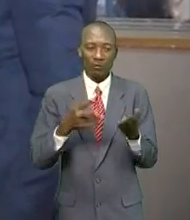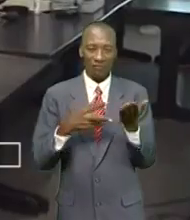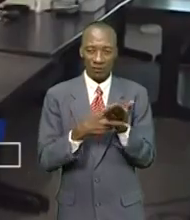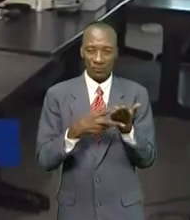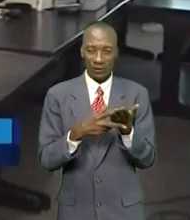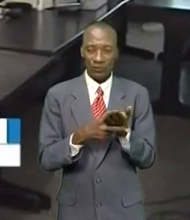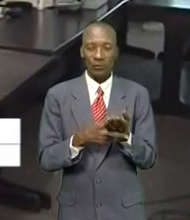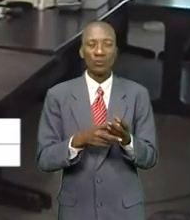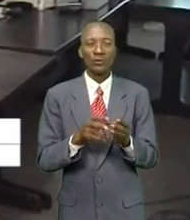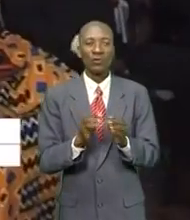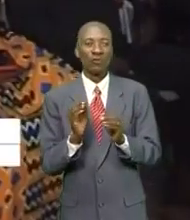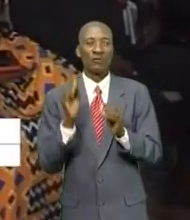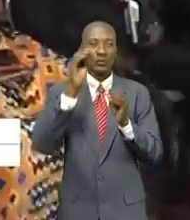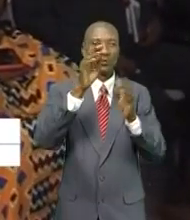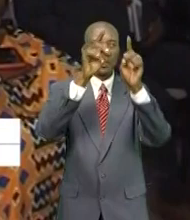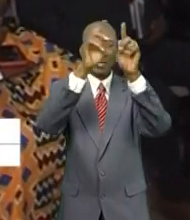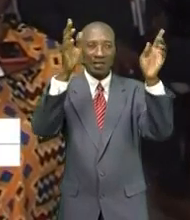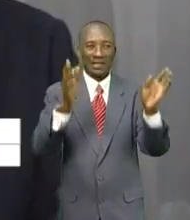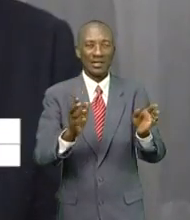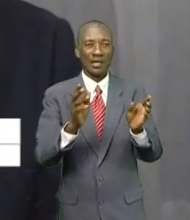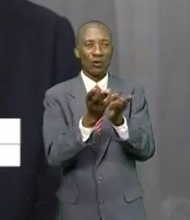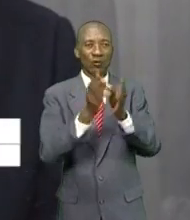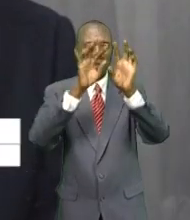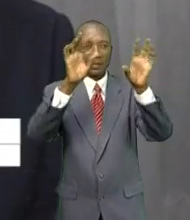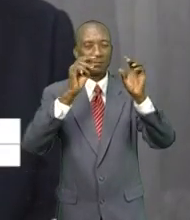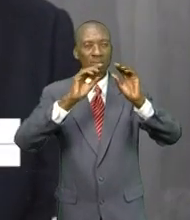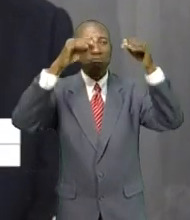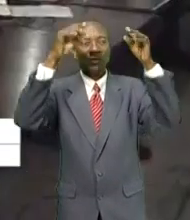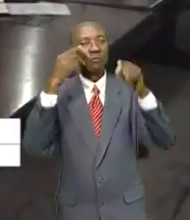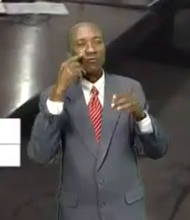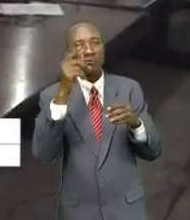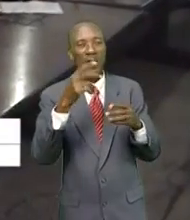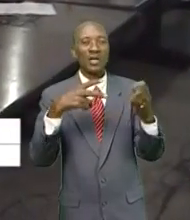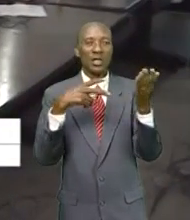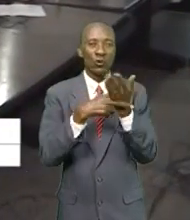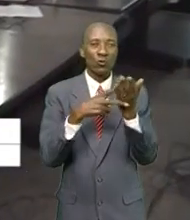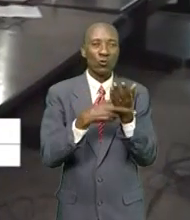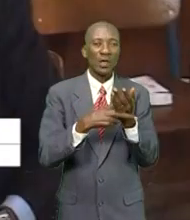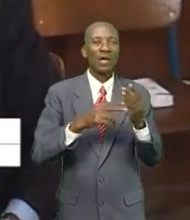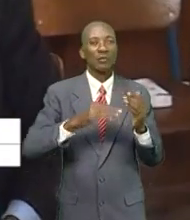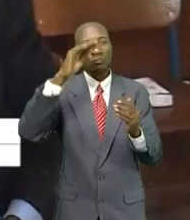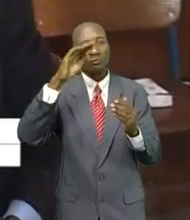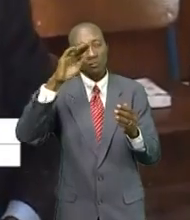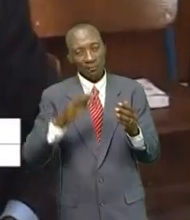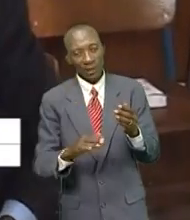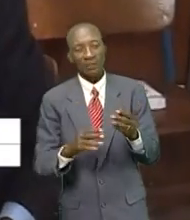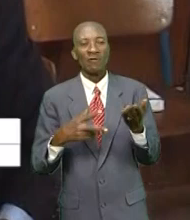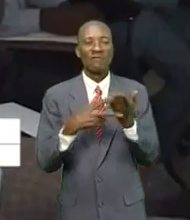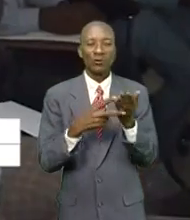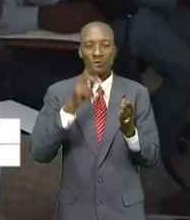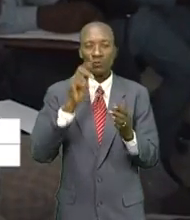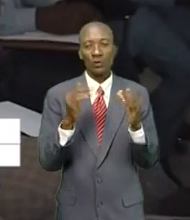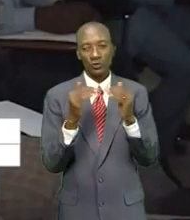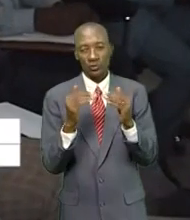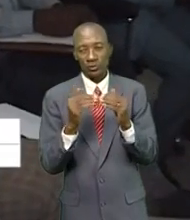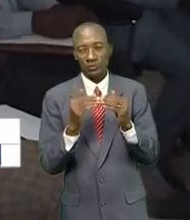sectoriels. A noter que les deux parties se sont engagées à exécuter les projets pilotes de bonne foi et à faciliter mutuellement la bonne fin des